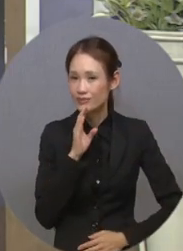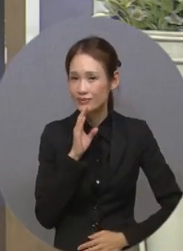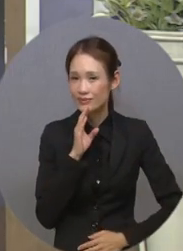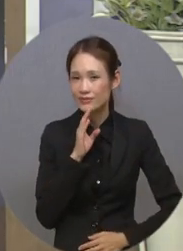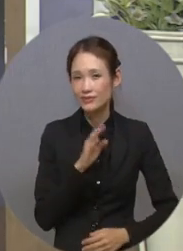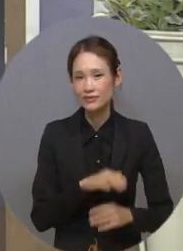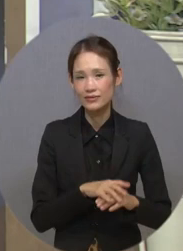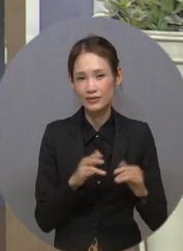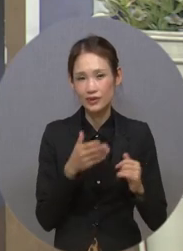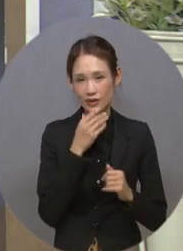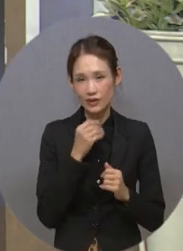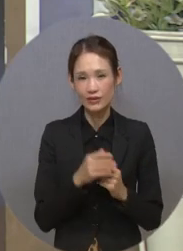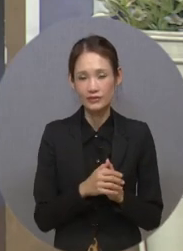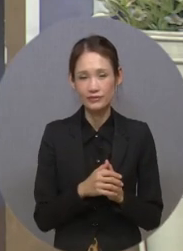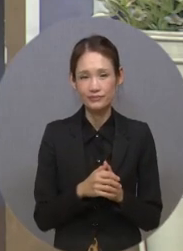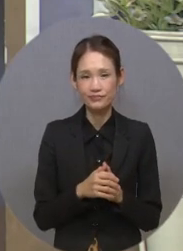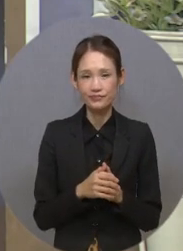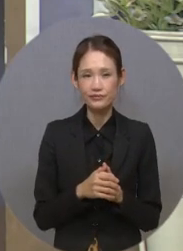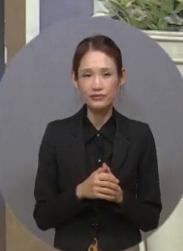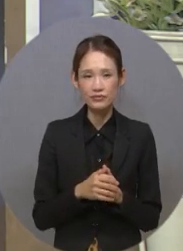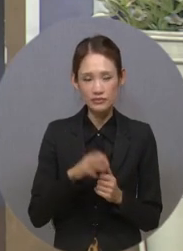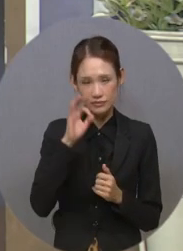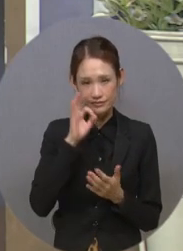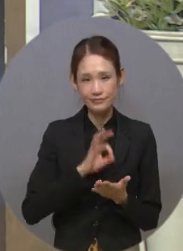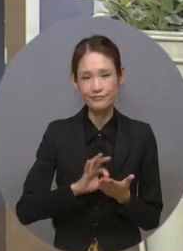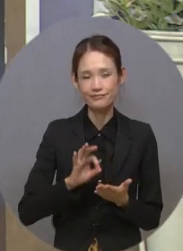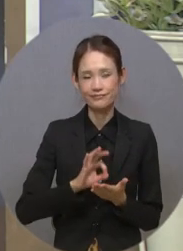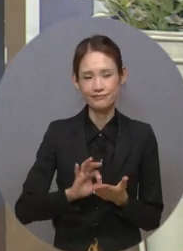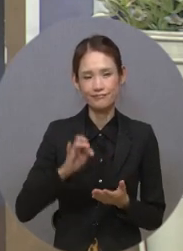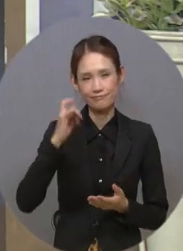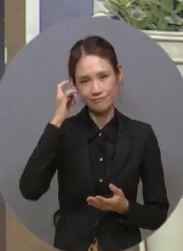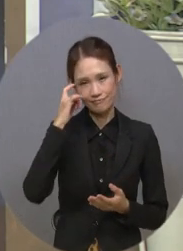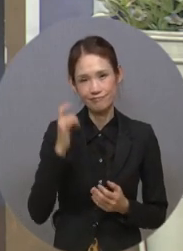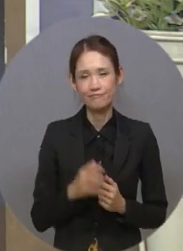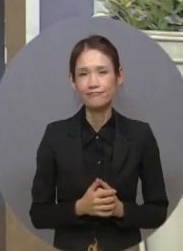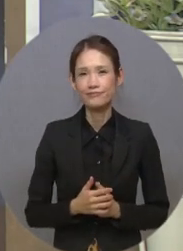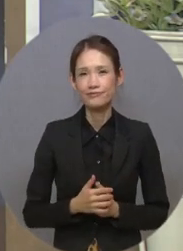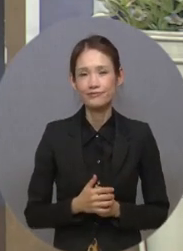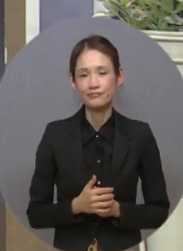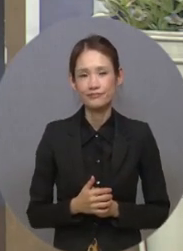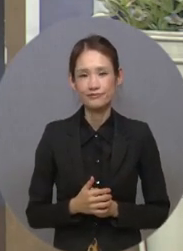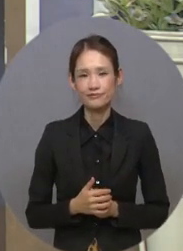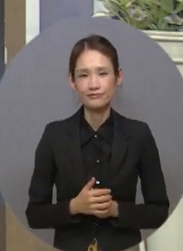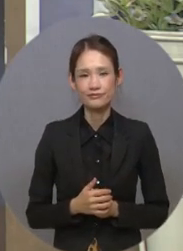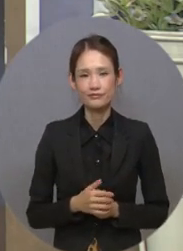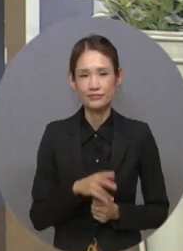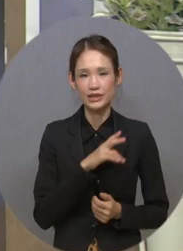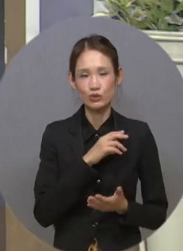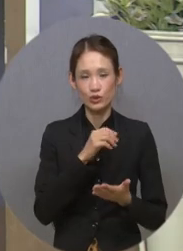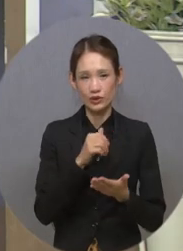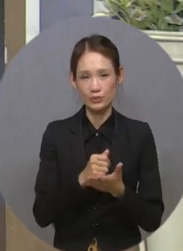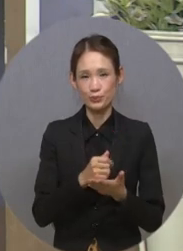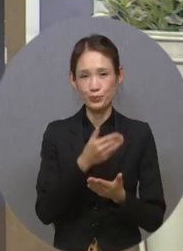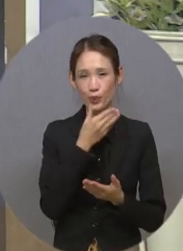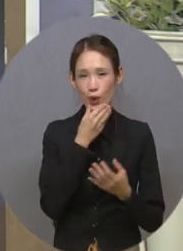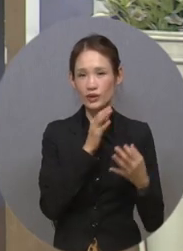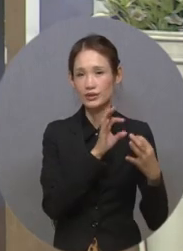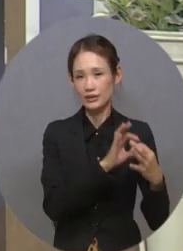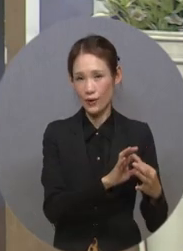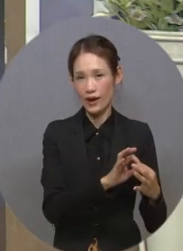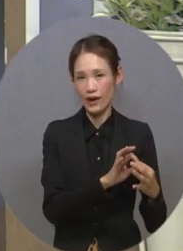분야에 예산을 편성한 것을 보고 그런 생각이 들었었습니다. 그렇다면 이제 의원님께서 네. 이